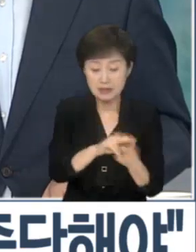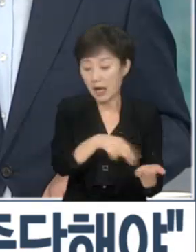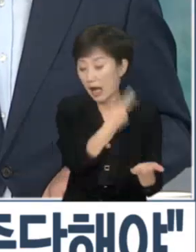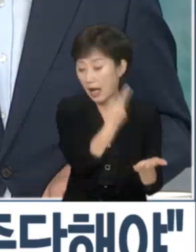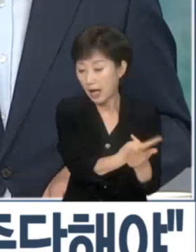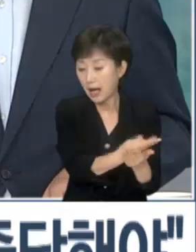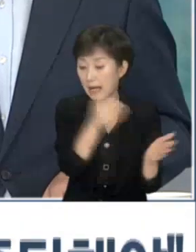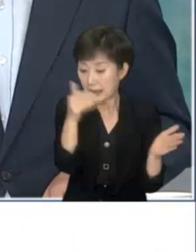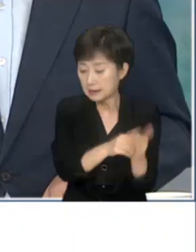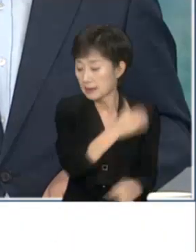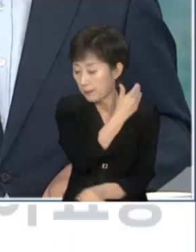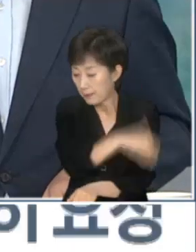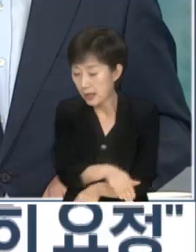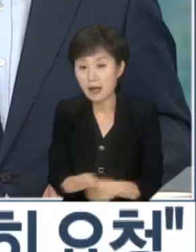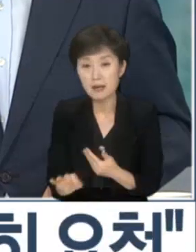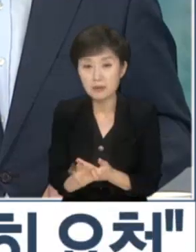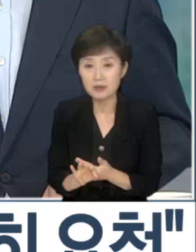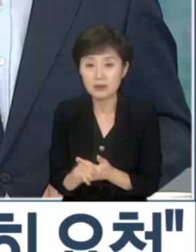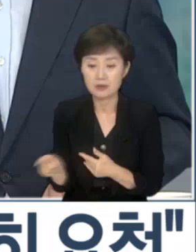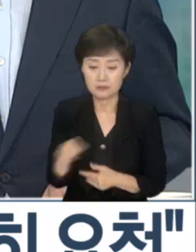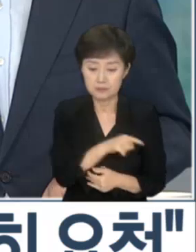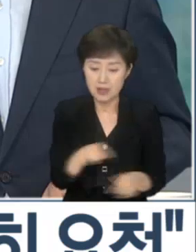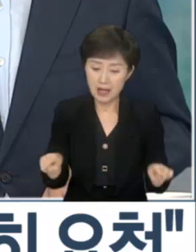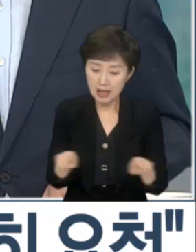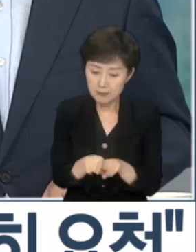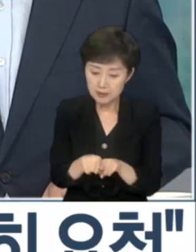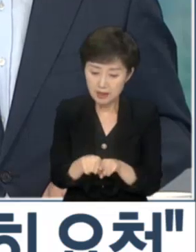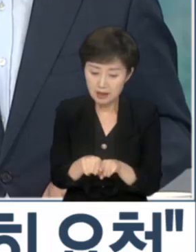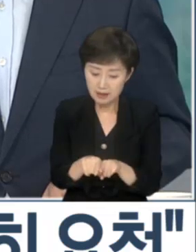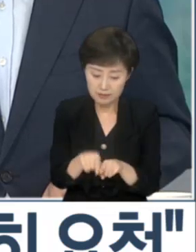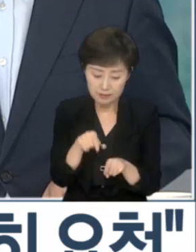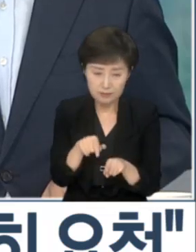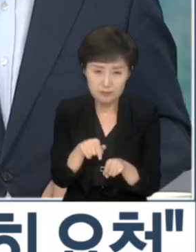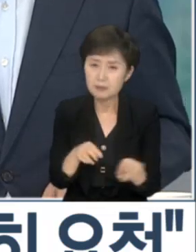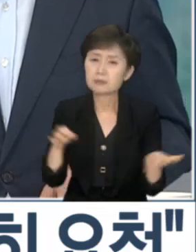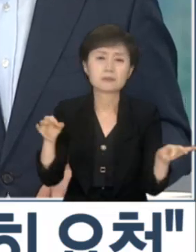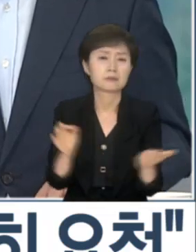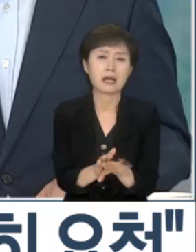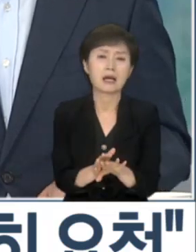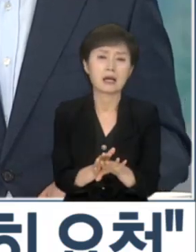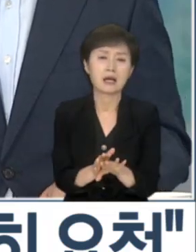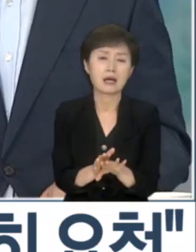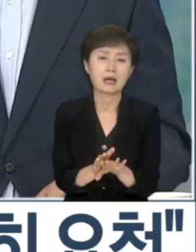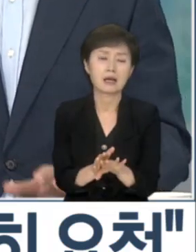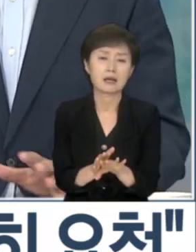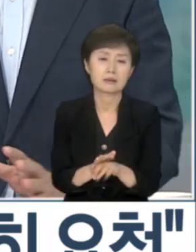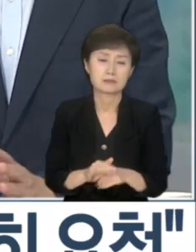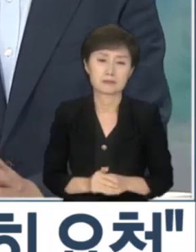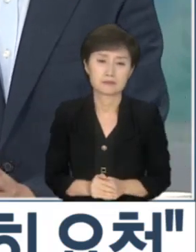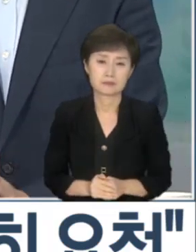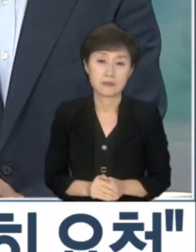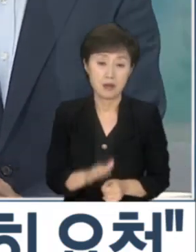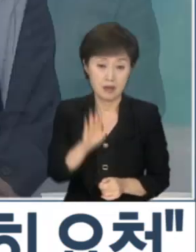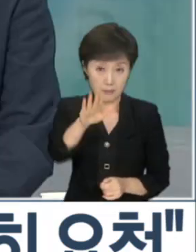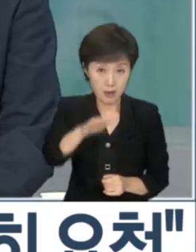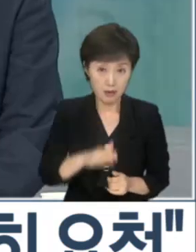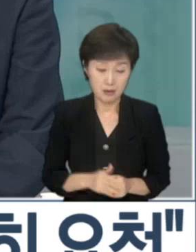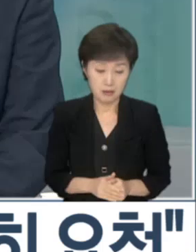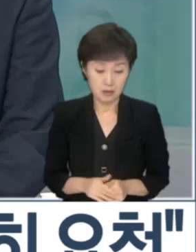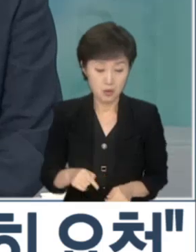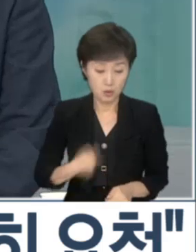서로를 상생의 대상으로 보지 않는 겁니다 이게 스스로 중단을 하면 됩니다